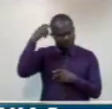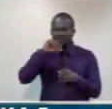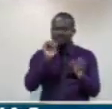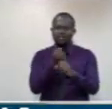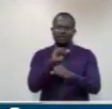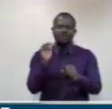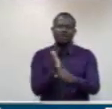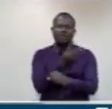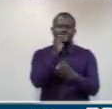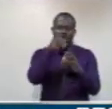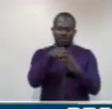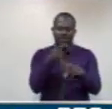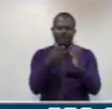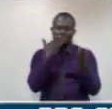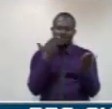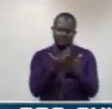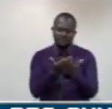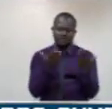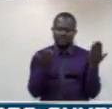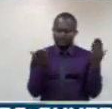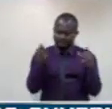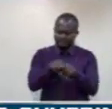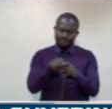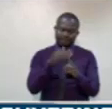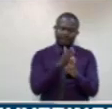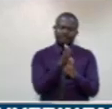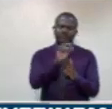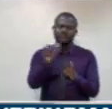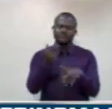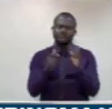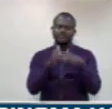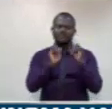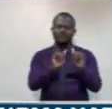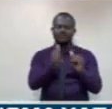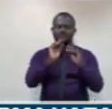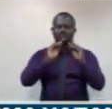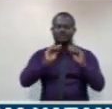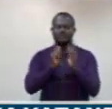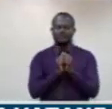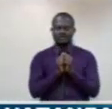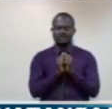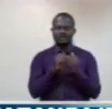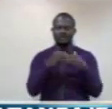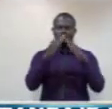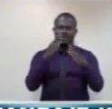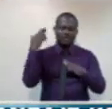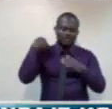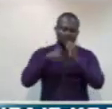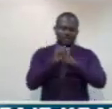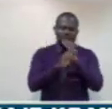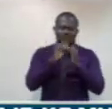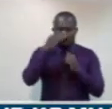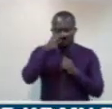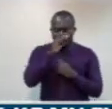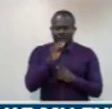utakuramo gusa ikiza nuko nawe bajya kumugororera handi ariko basigaye akaba ariho twigisha umuyobozi ishingwa bikorwa akarere ka